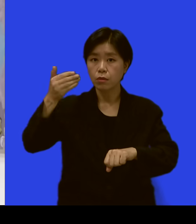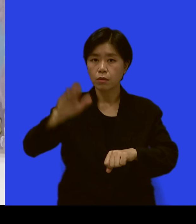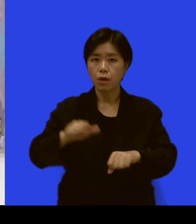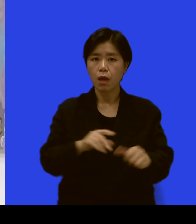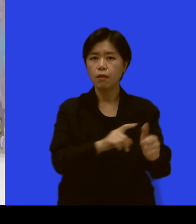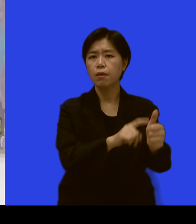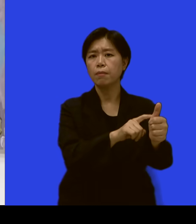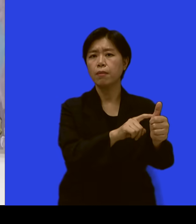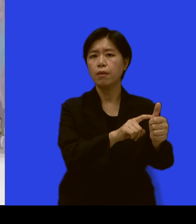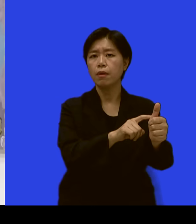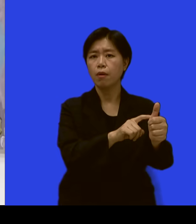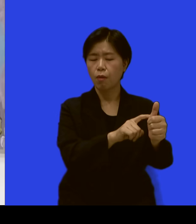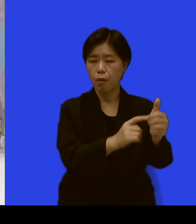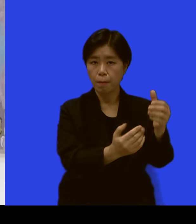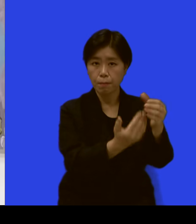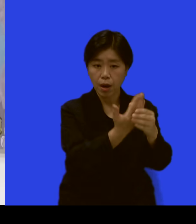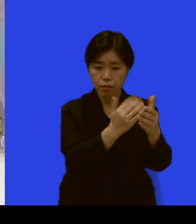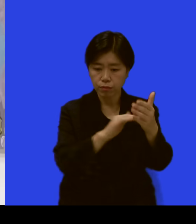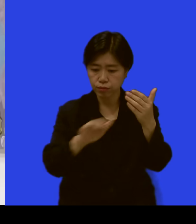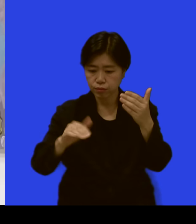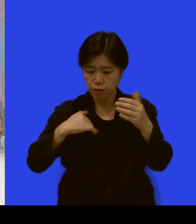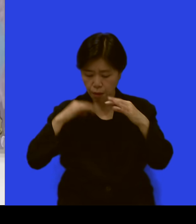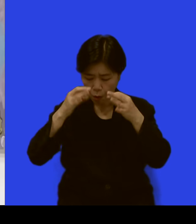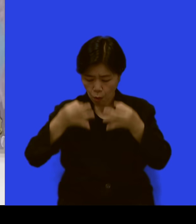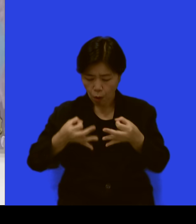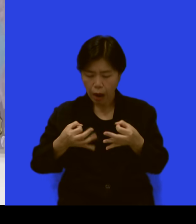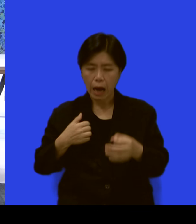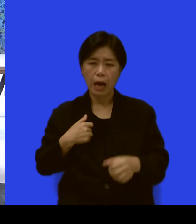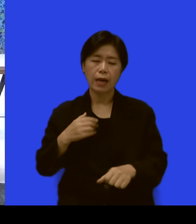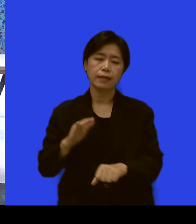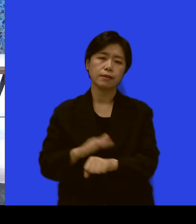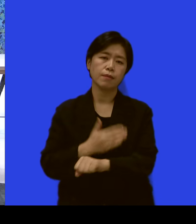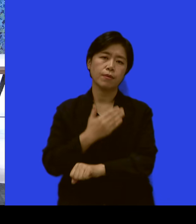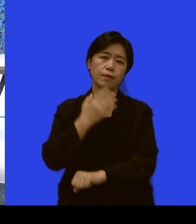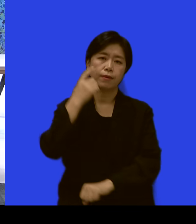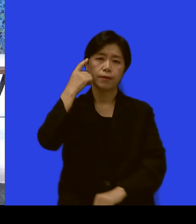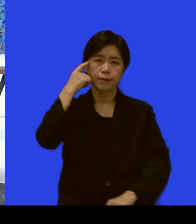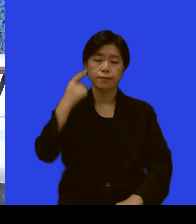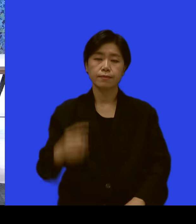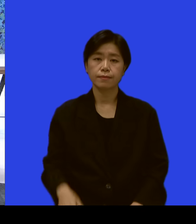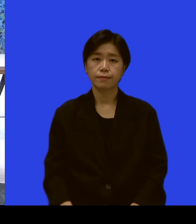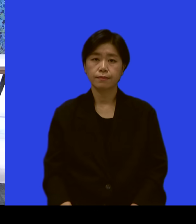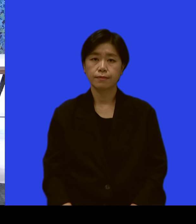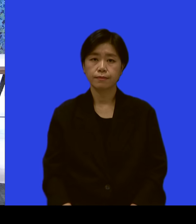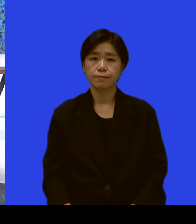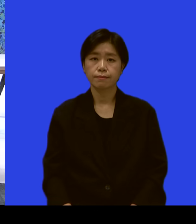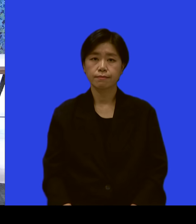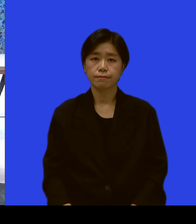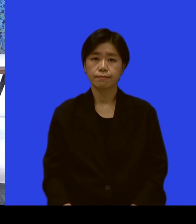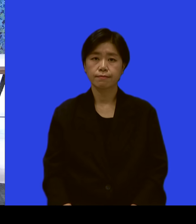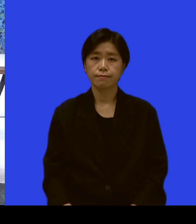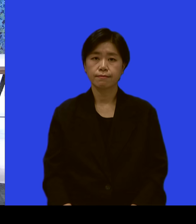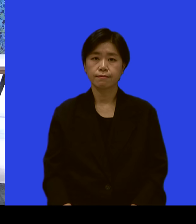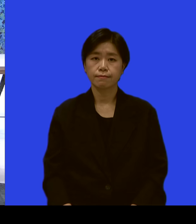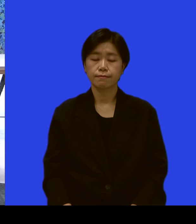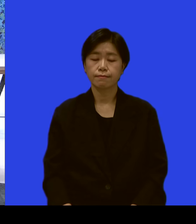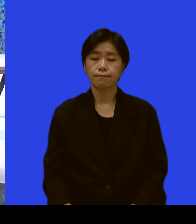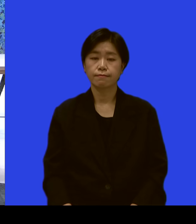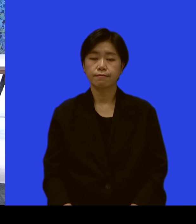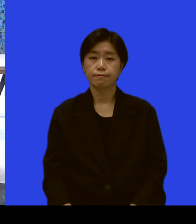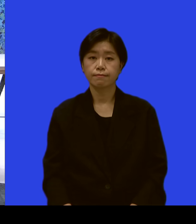내가 잘하고 있지 않구나라는 생각을 하게 됐던 것 같아요. 그래서 근데 그때 참